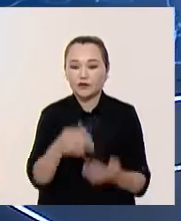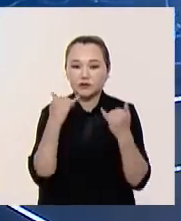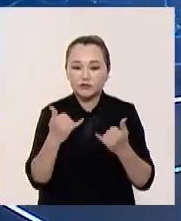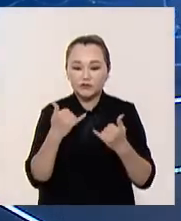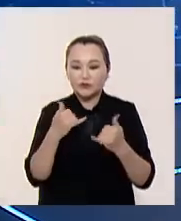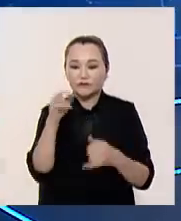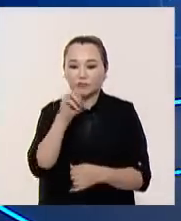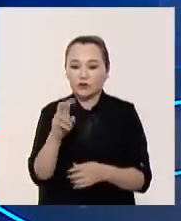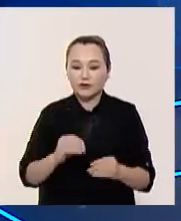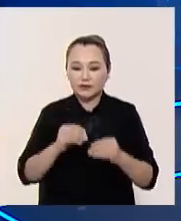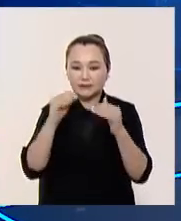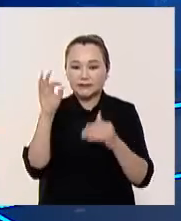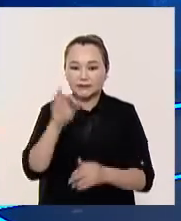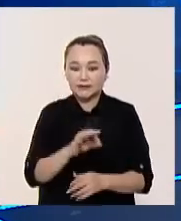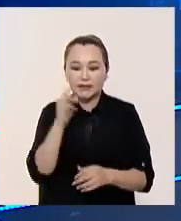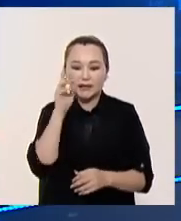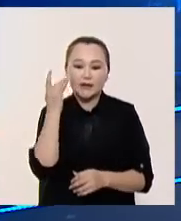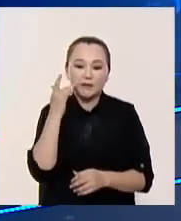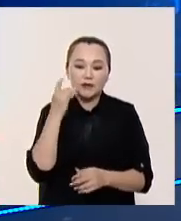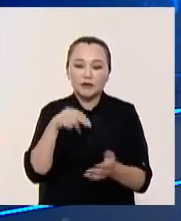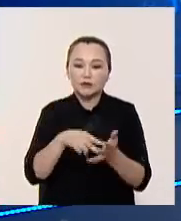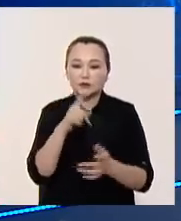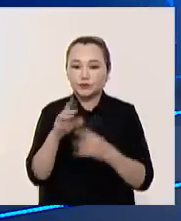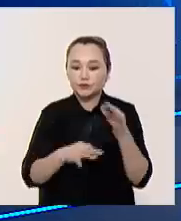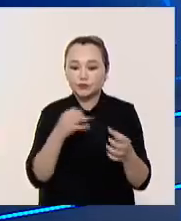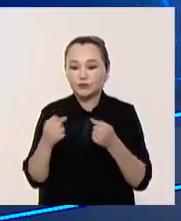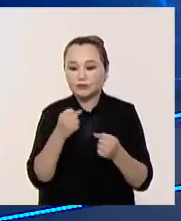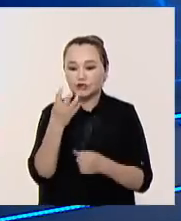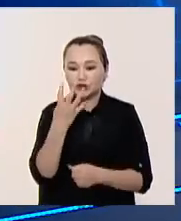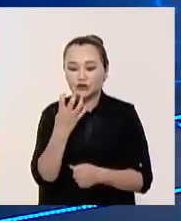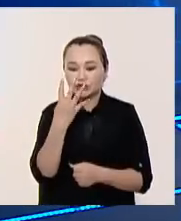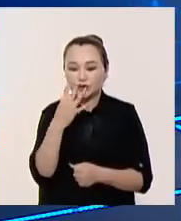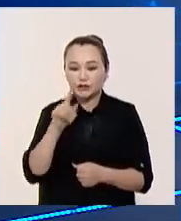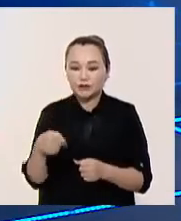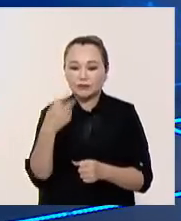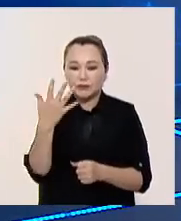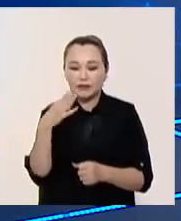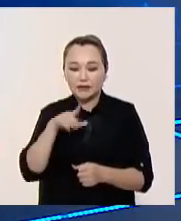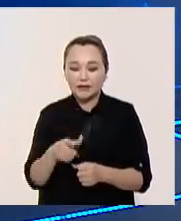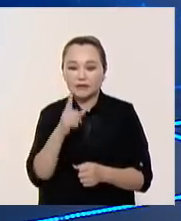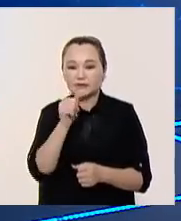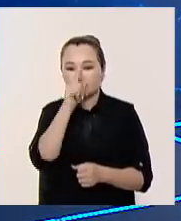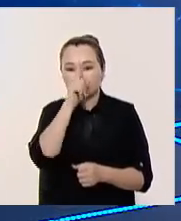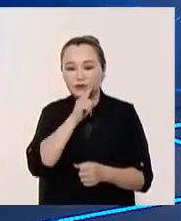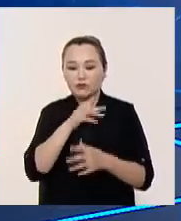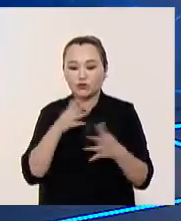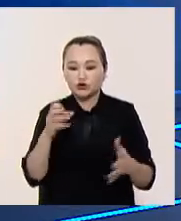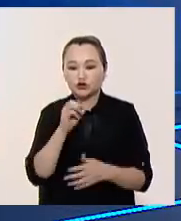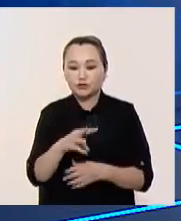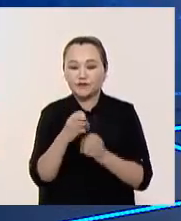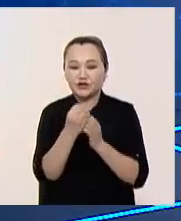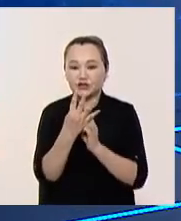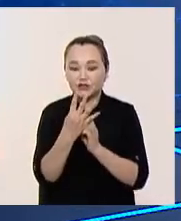Сегодня доллар резко подорожал. Американская валюта за сутки укрепилась на 4,5 тенге, а за месяц более чем на